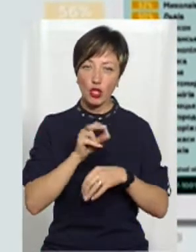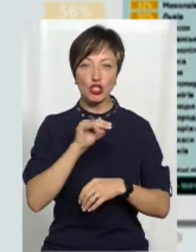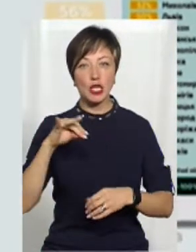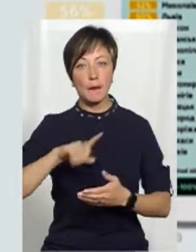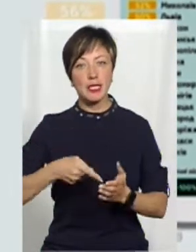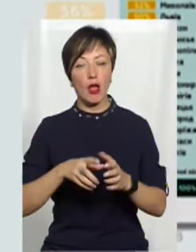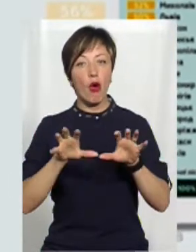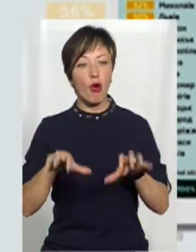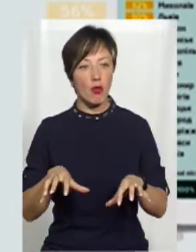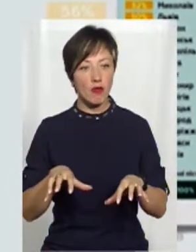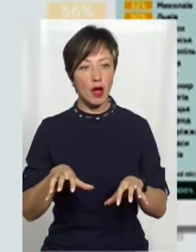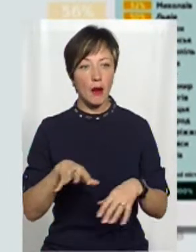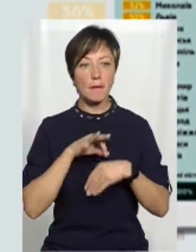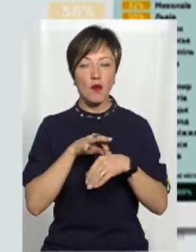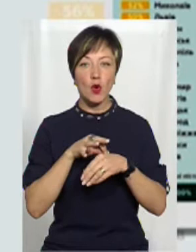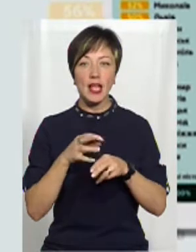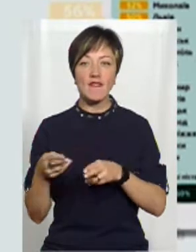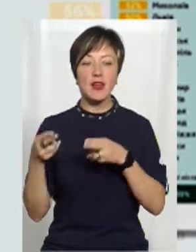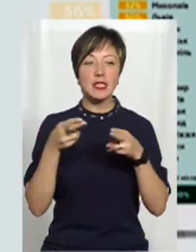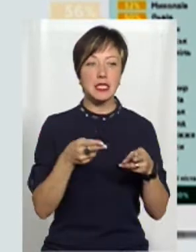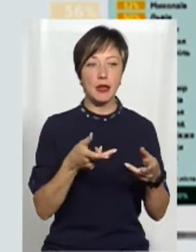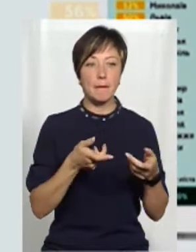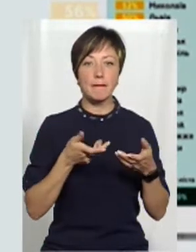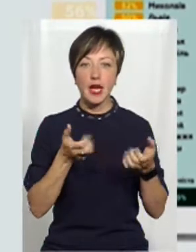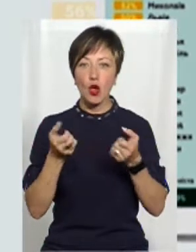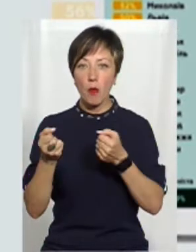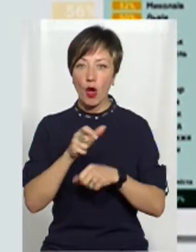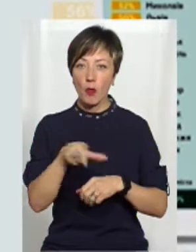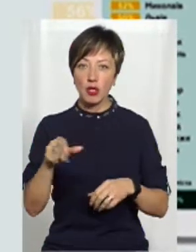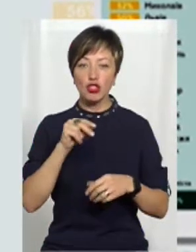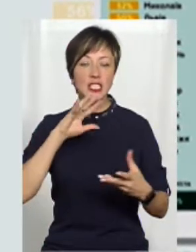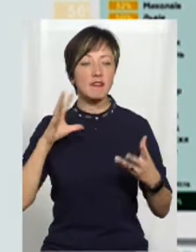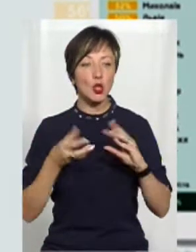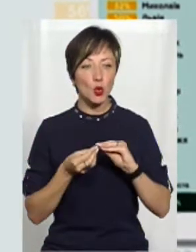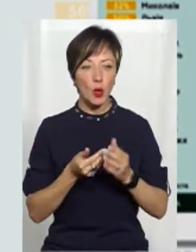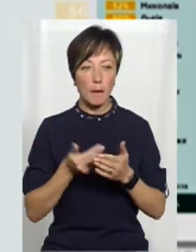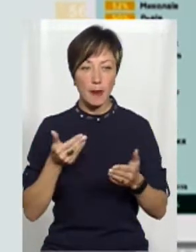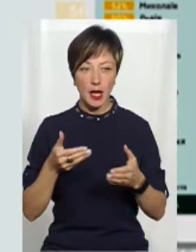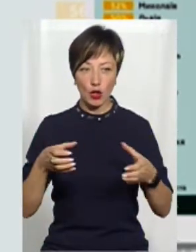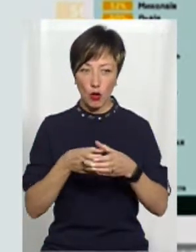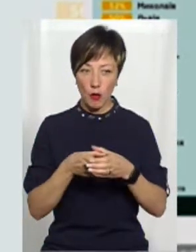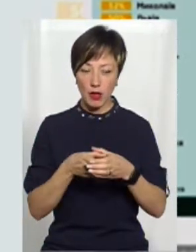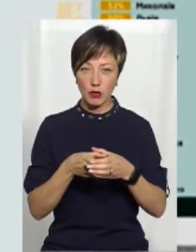міський голова проводить виїзні прийоми громадян, чи він звітує перед громадою.